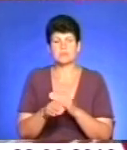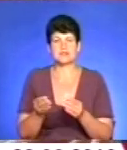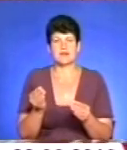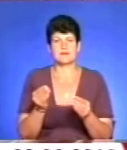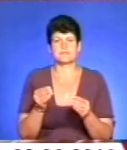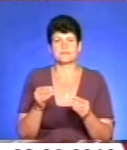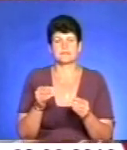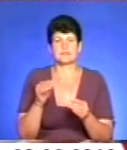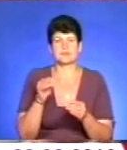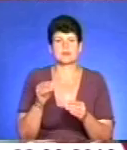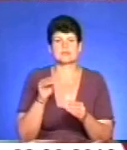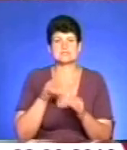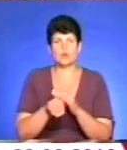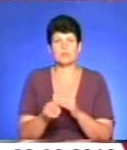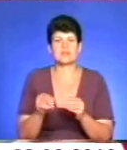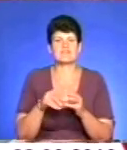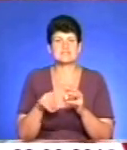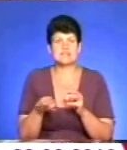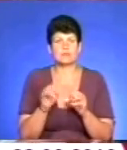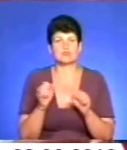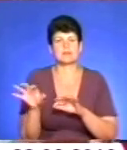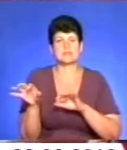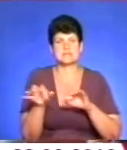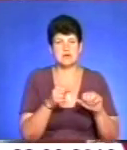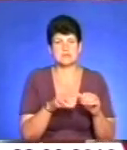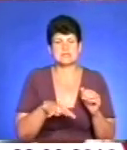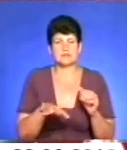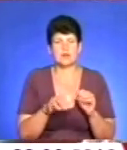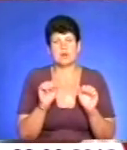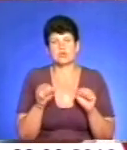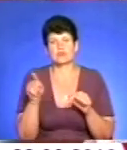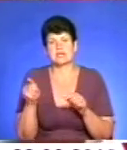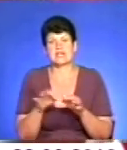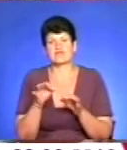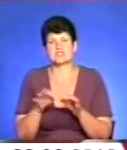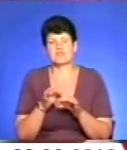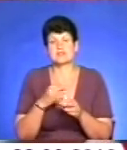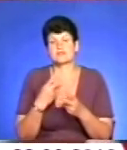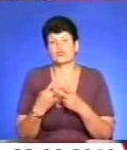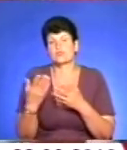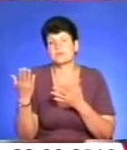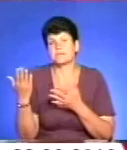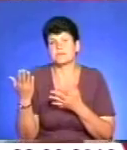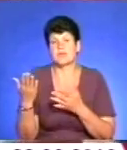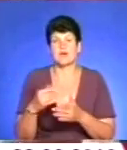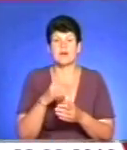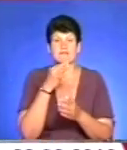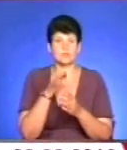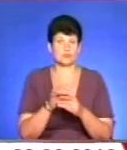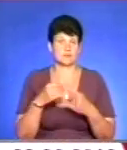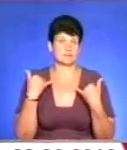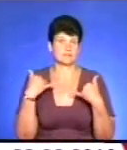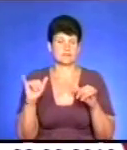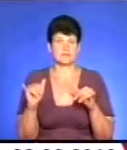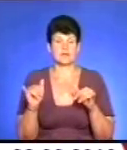яка була вивезена з окупованої території, чи та, яка вишивалася у в'язниці. Але відповідь буде неочікуваною.